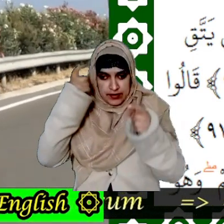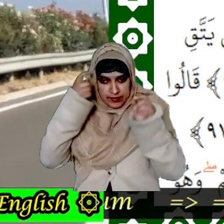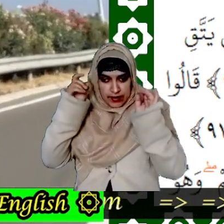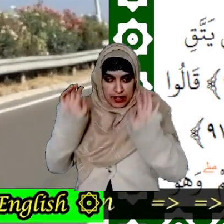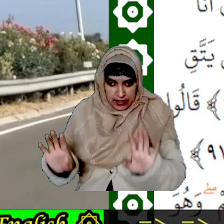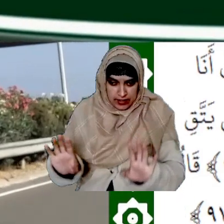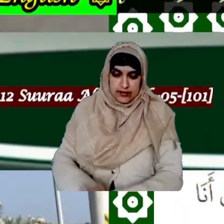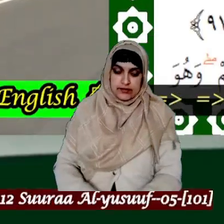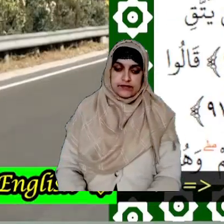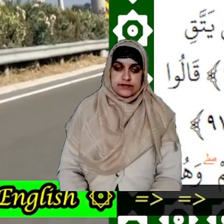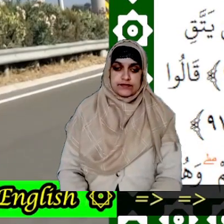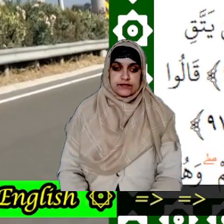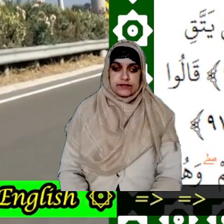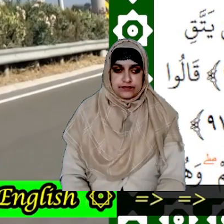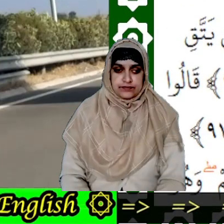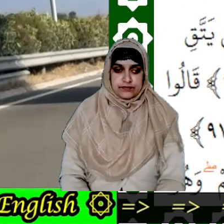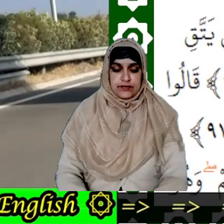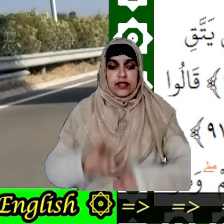لخاطئين